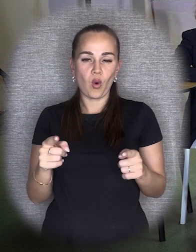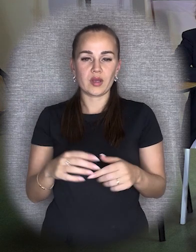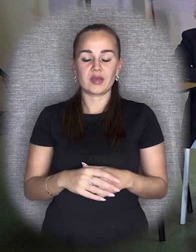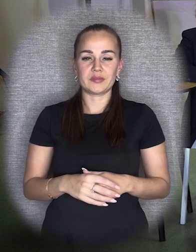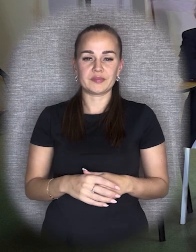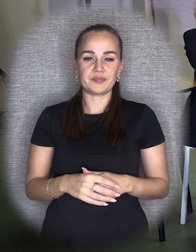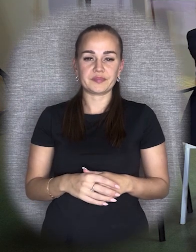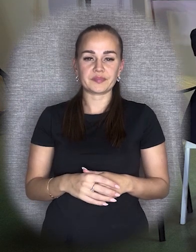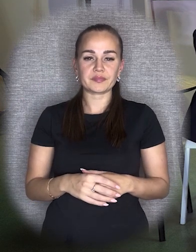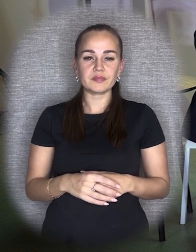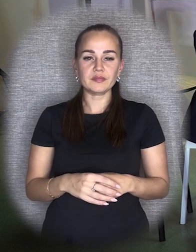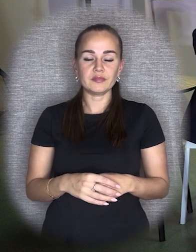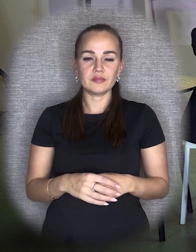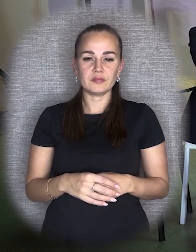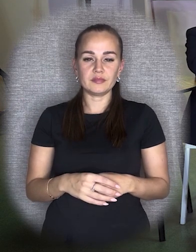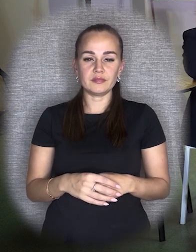определяли.